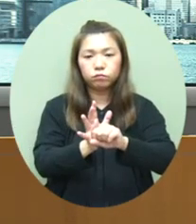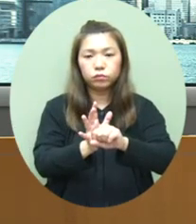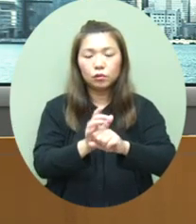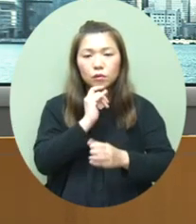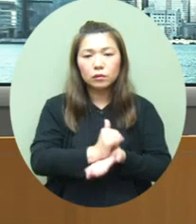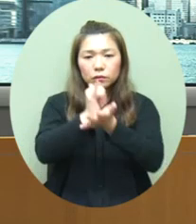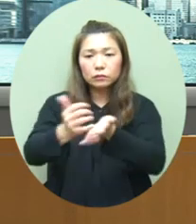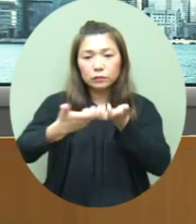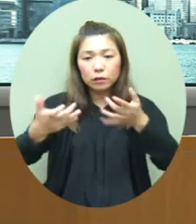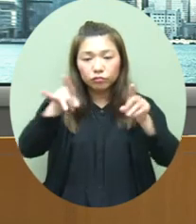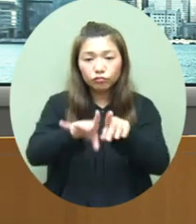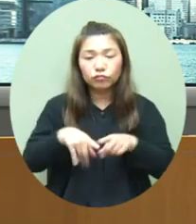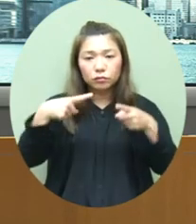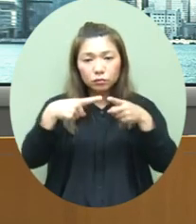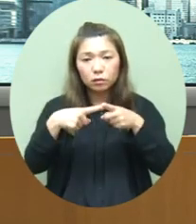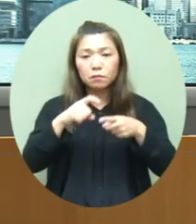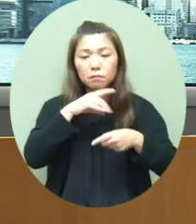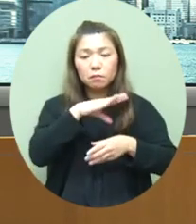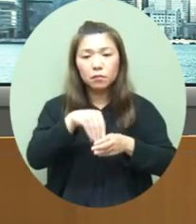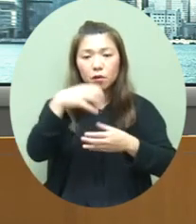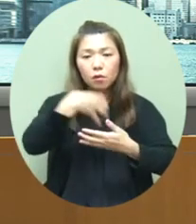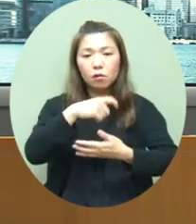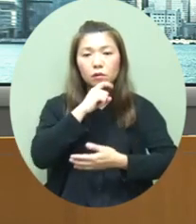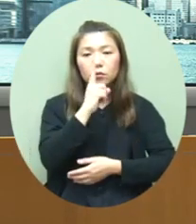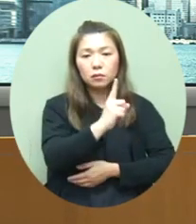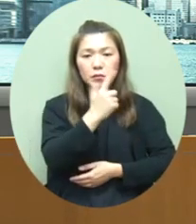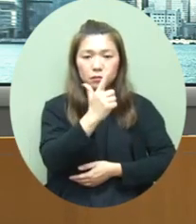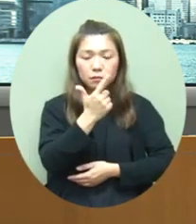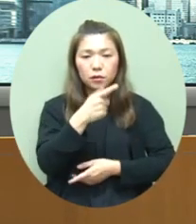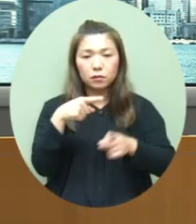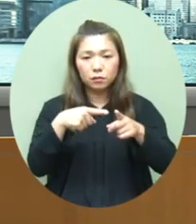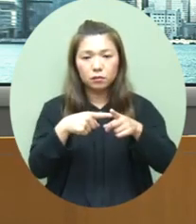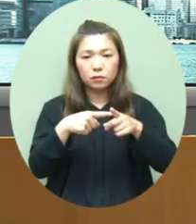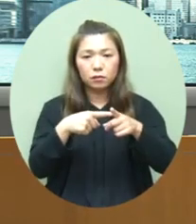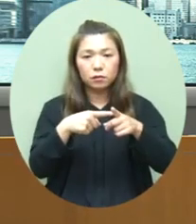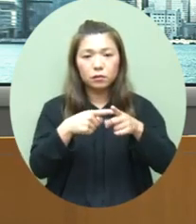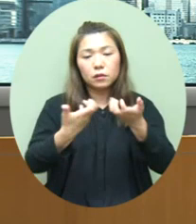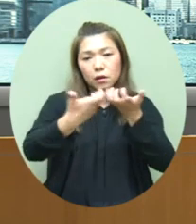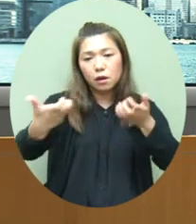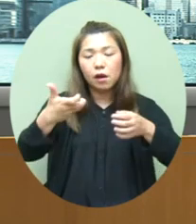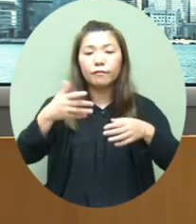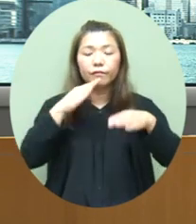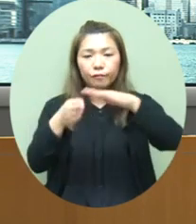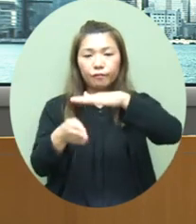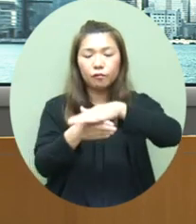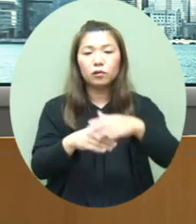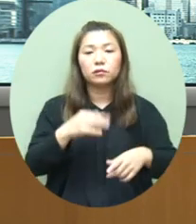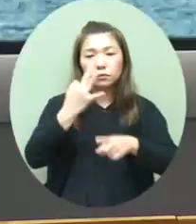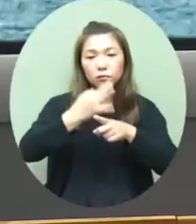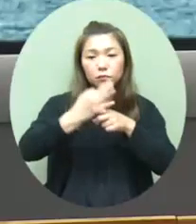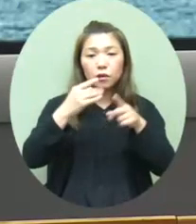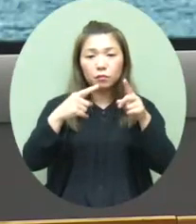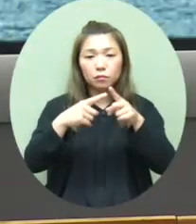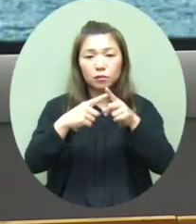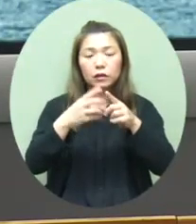要入住隔離設施嘅病人當中咧，有188名嘅病人咧係喺隔離病房，13名嘅病人咧